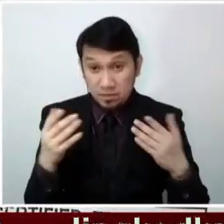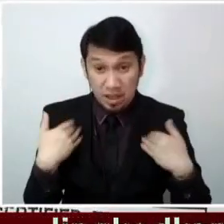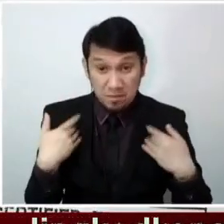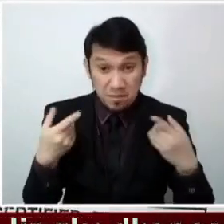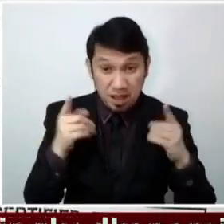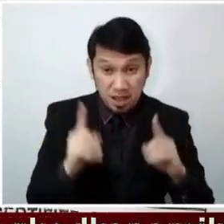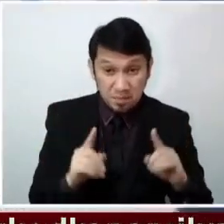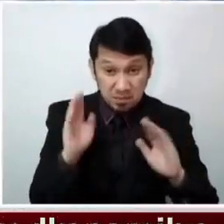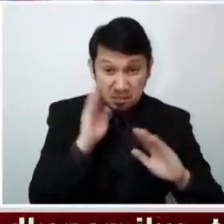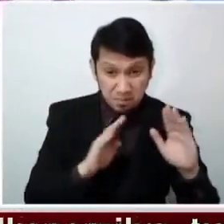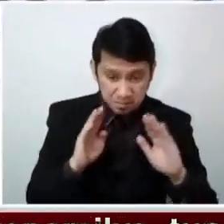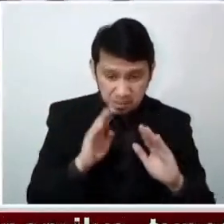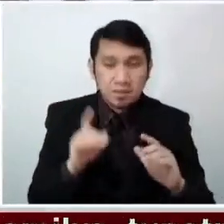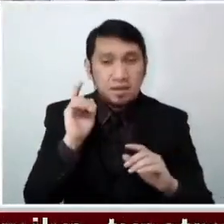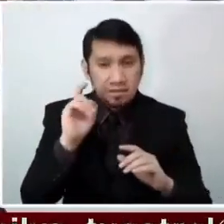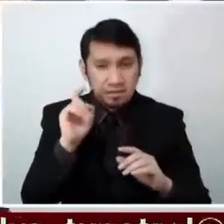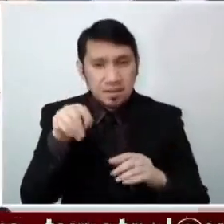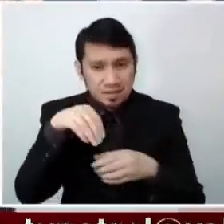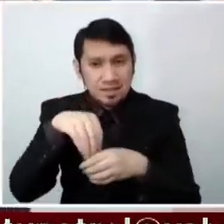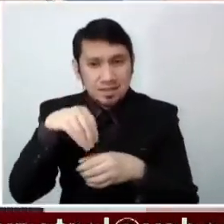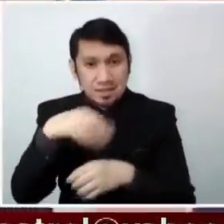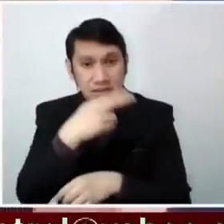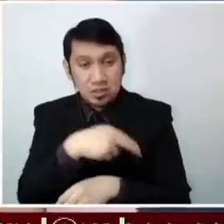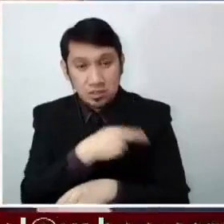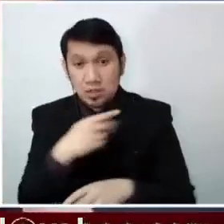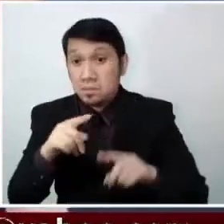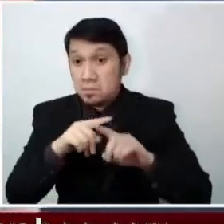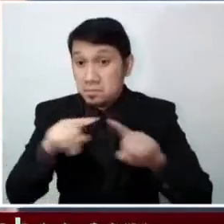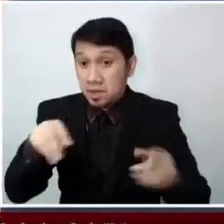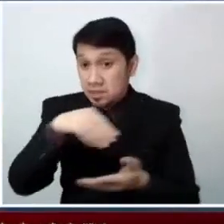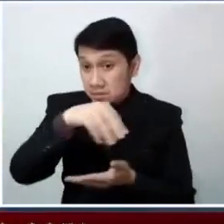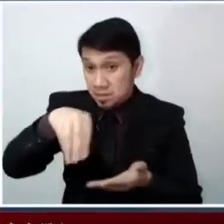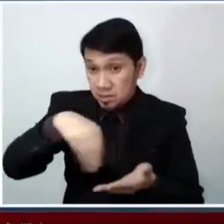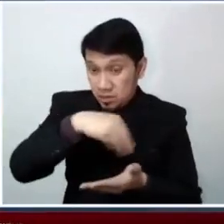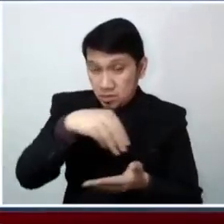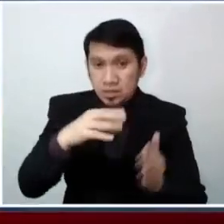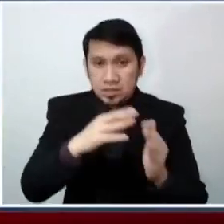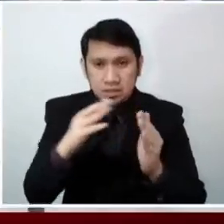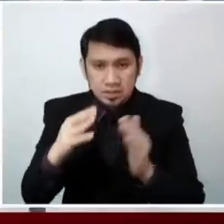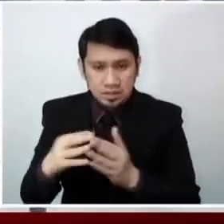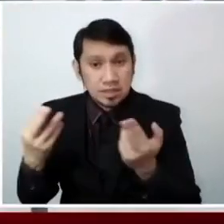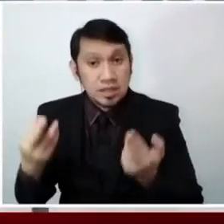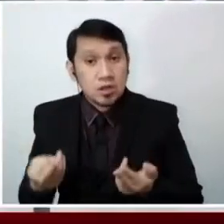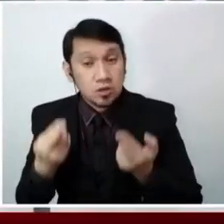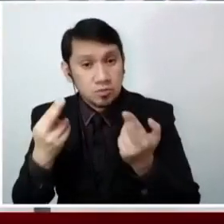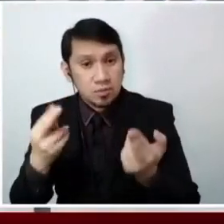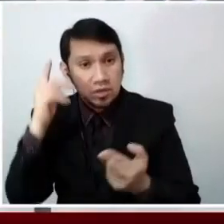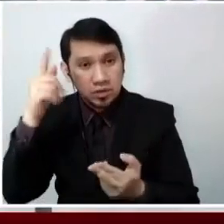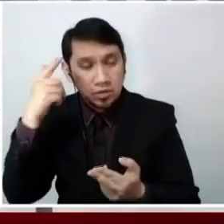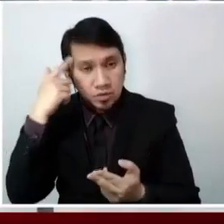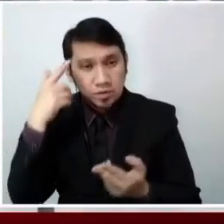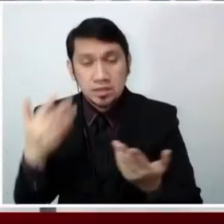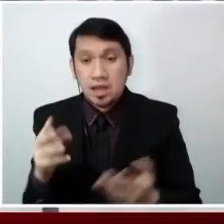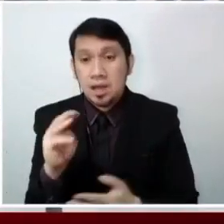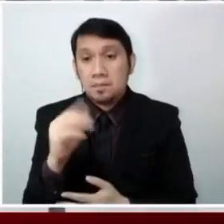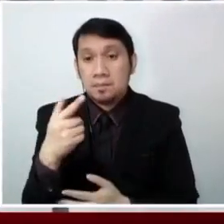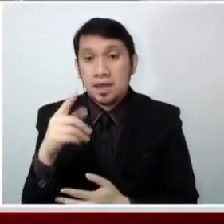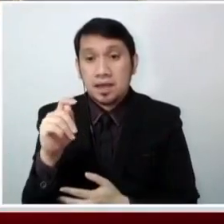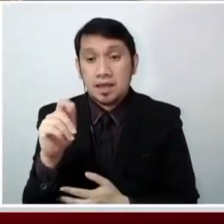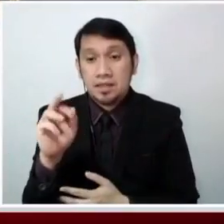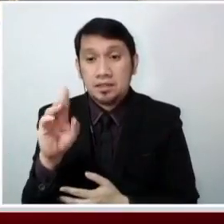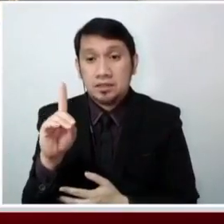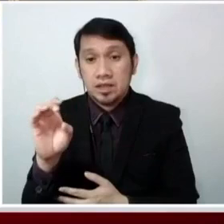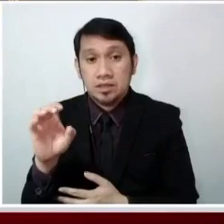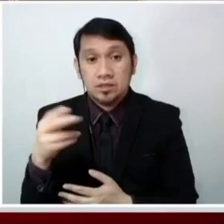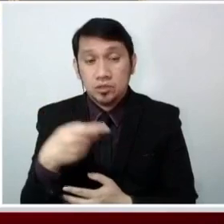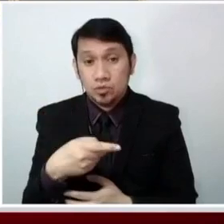makaranas ng side effects. Pero sa Mandaluyong City, inirekomenda ng lokal na pamahalaan na sa Mega Trade Hall ng SM Mega Mall isagawa